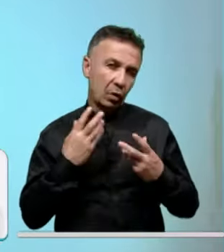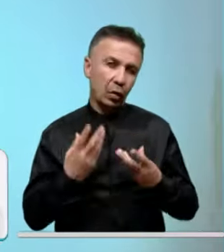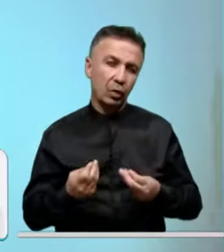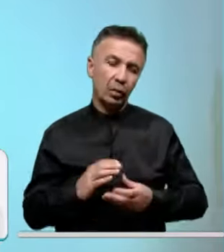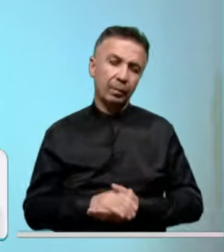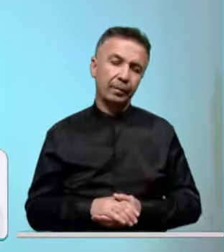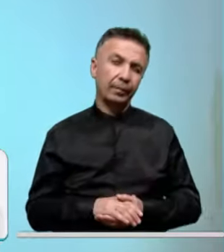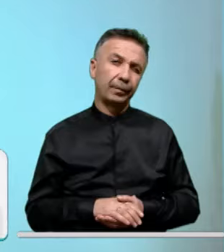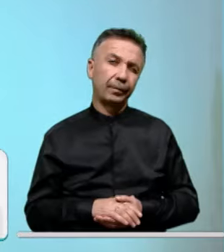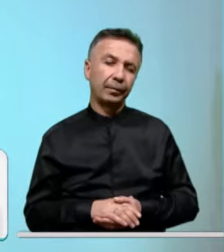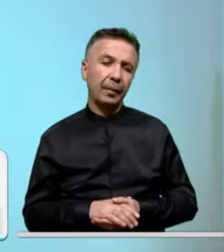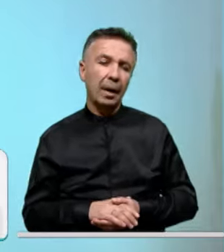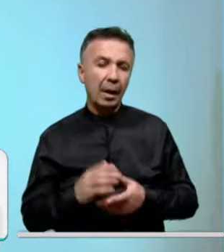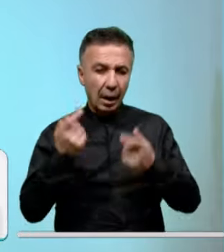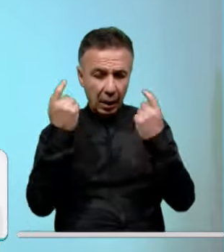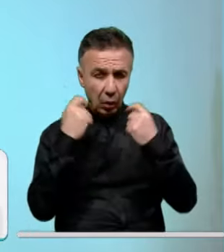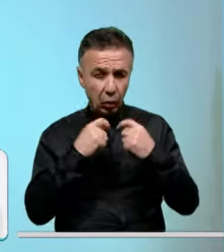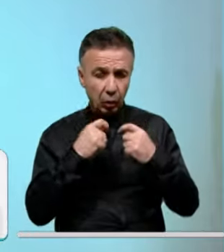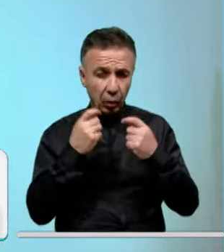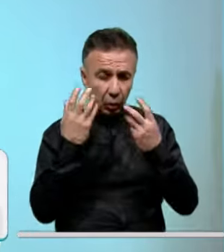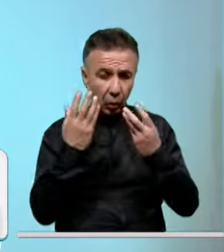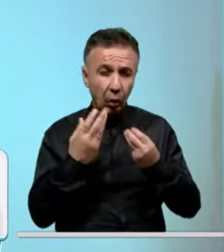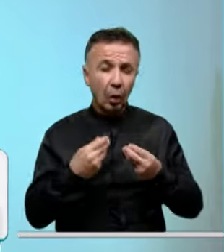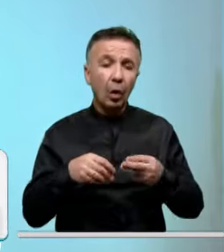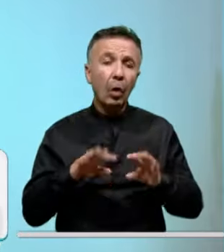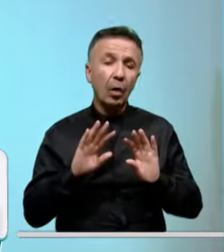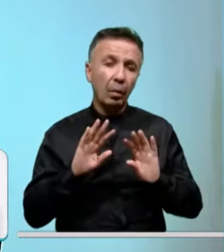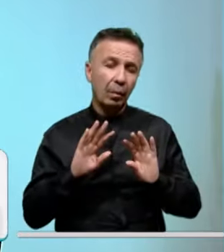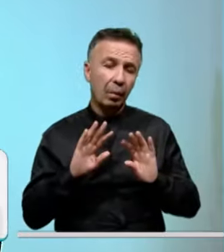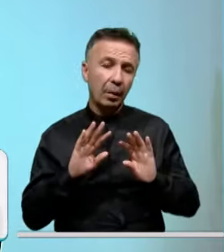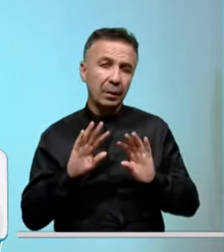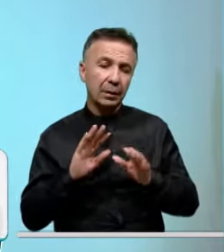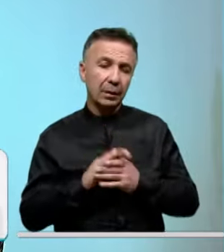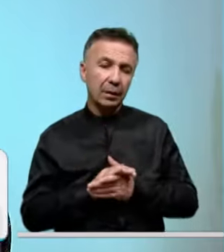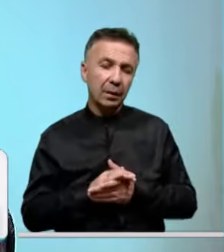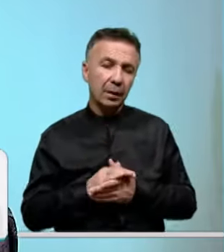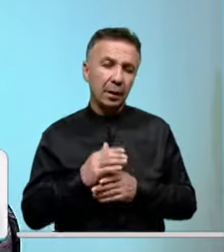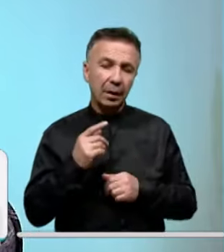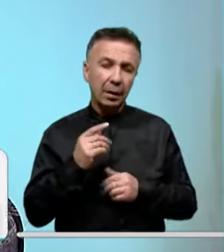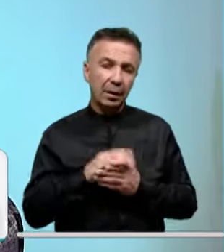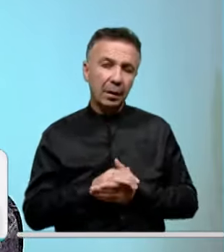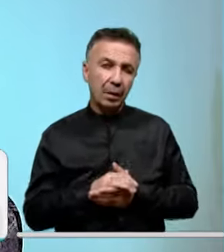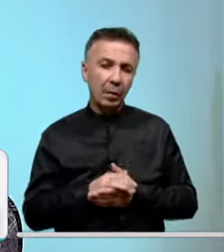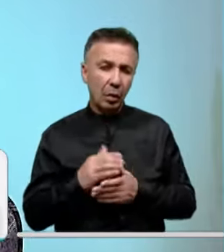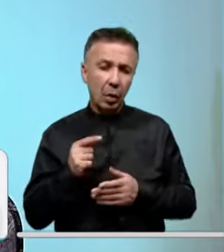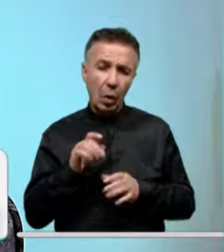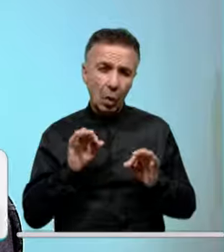bu kardeşimiz. Örtünmüyor olmasından dolayı, bakın inkar etmiyor. Hı hı. Hatta öyle kardeşlerimiz var ki